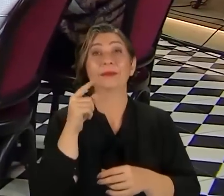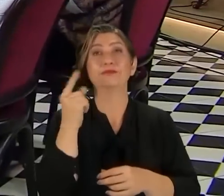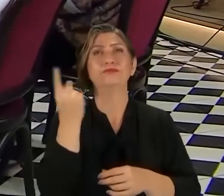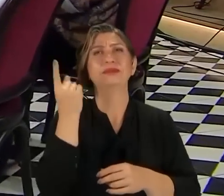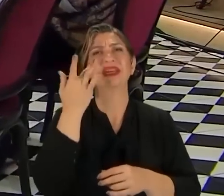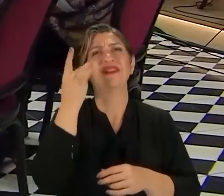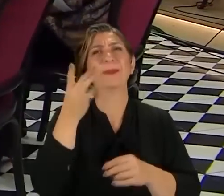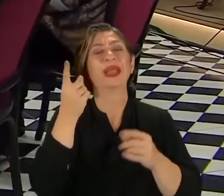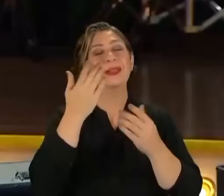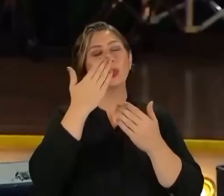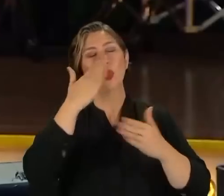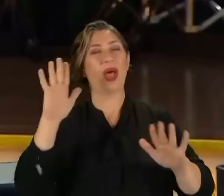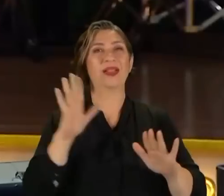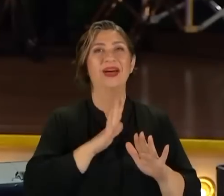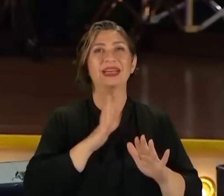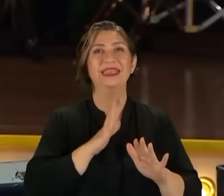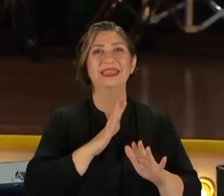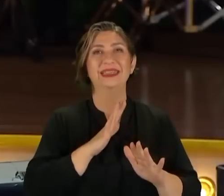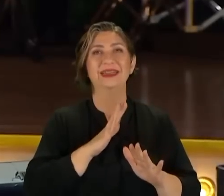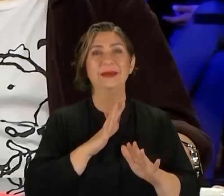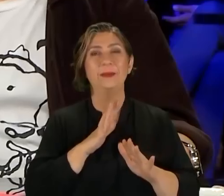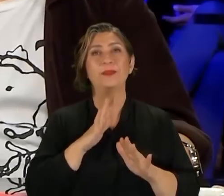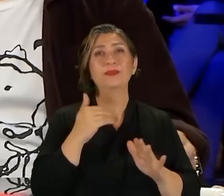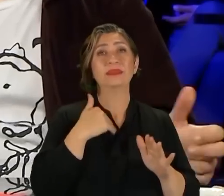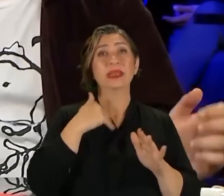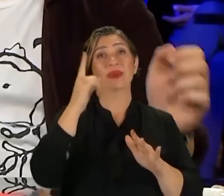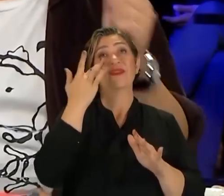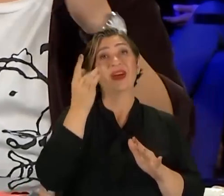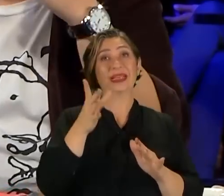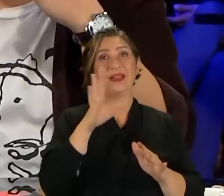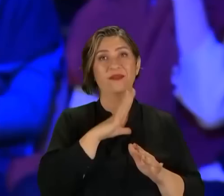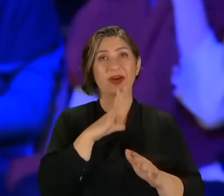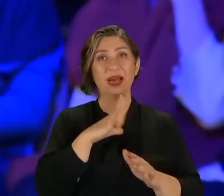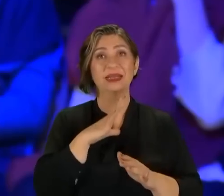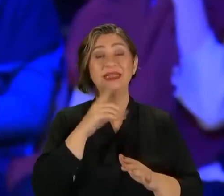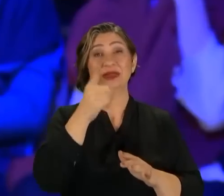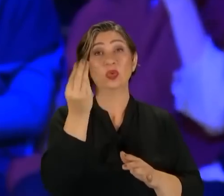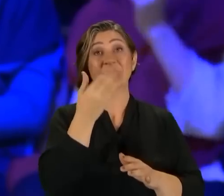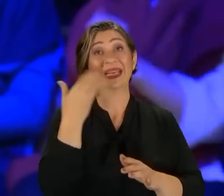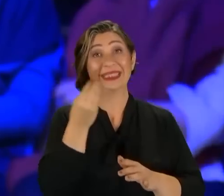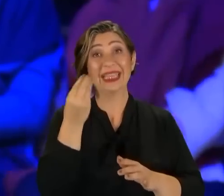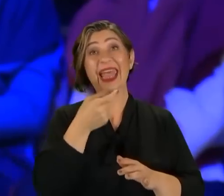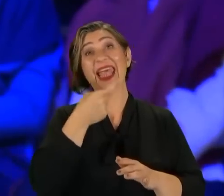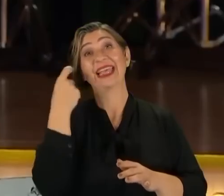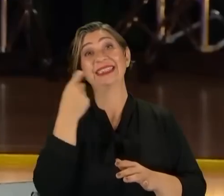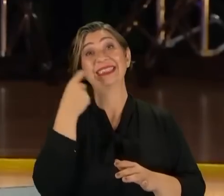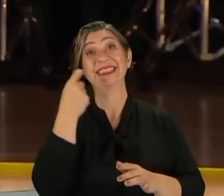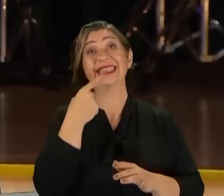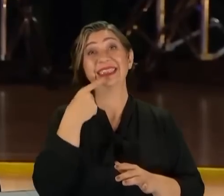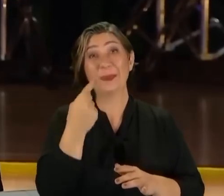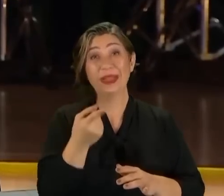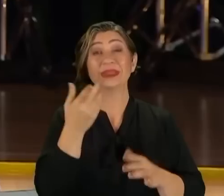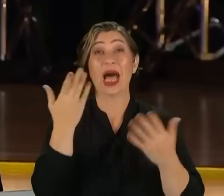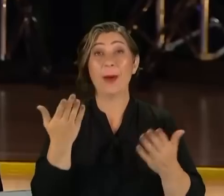fark ettiler orada. Bir yavanlık var. Değersizleşme. Bizde de şöyle bir farkındalık evet. var. Bizim siz çok gençsiniz ve eski